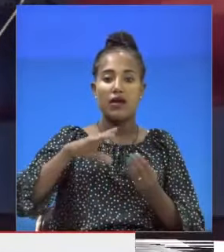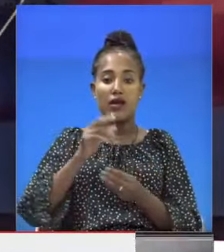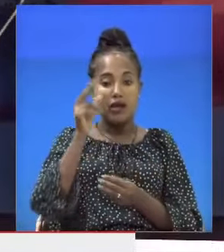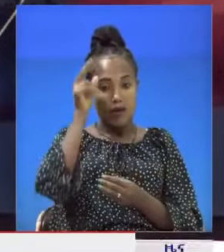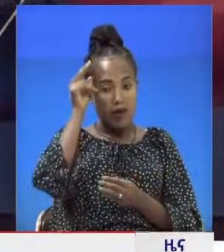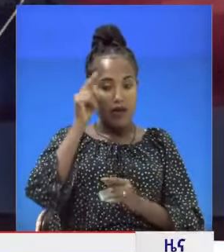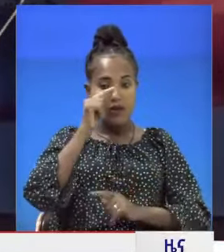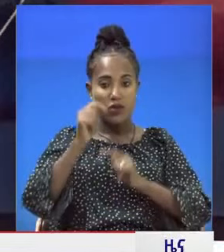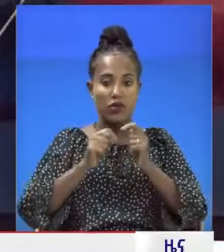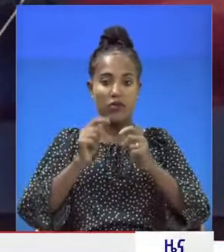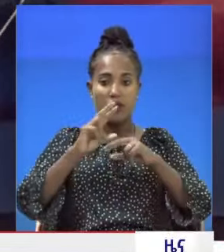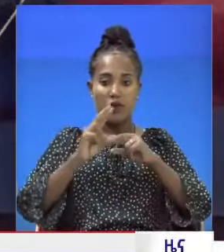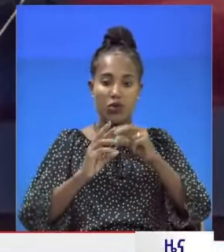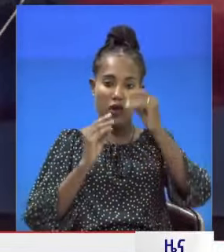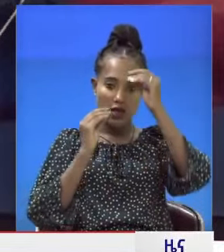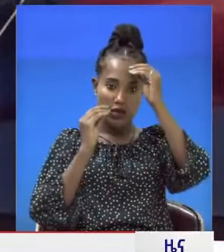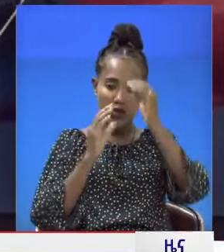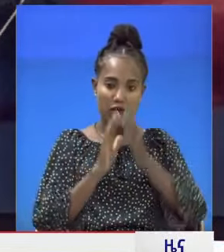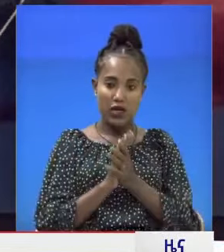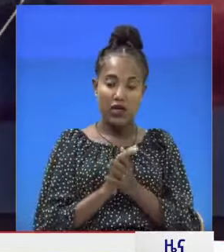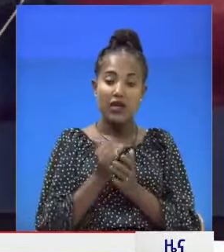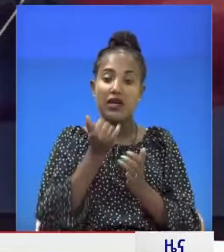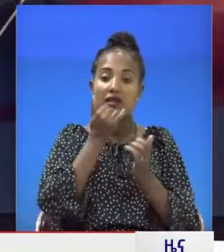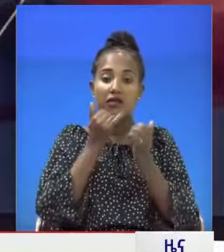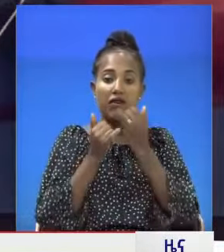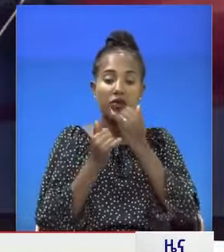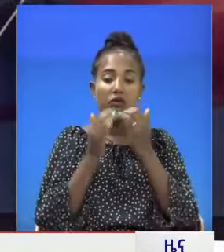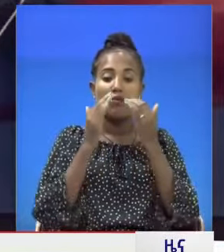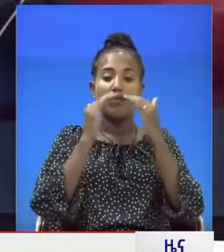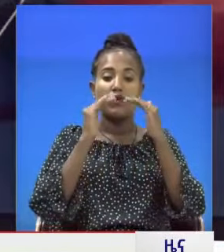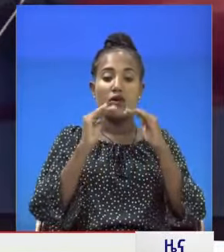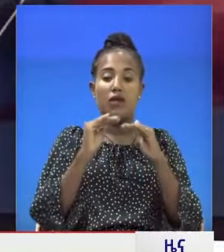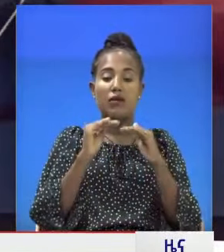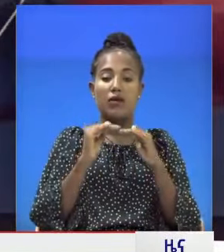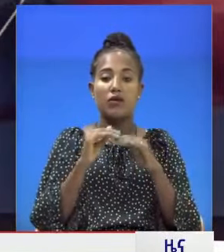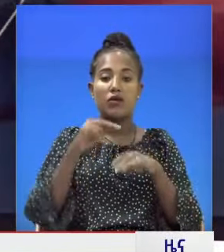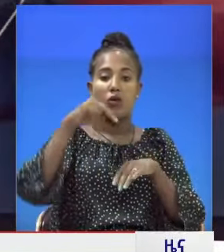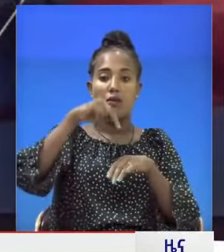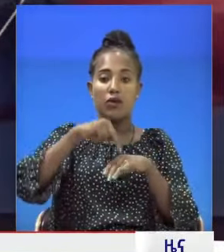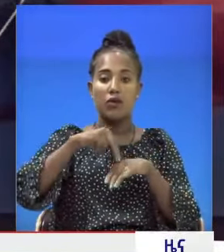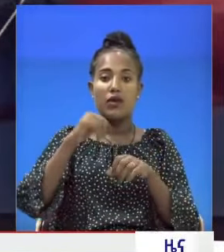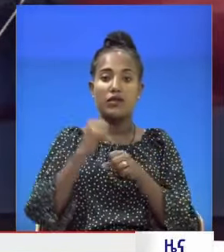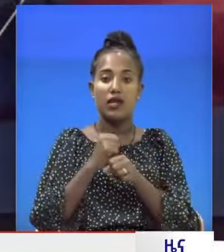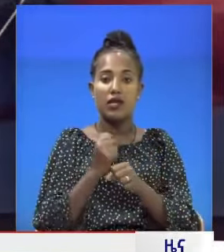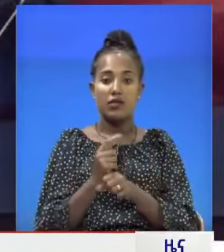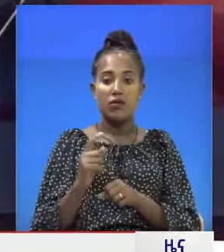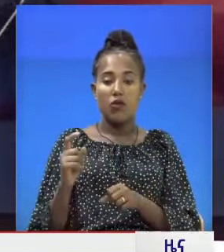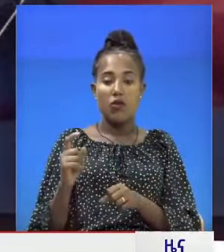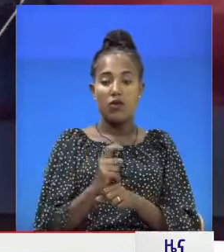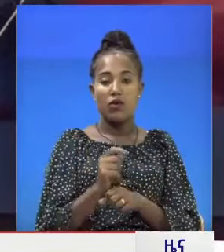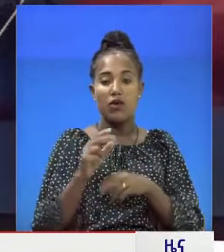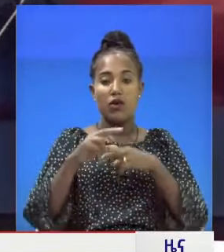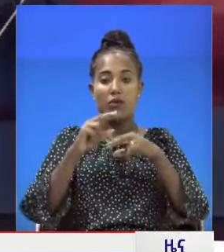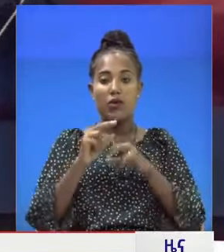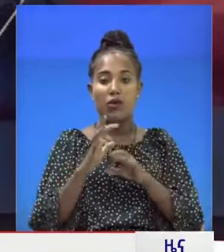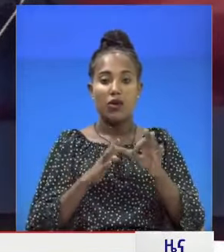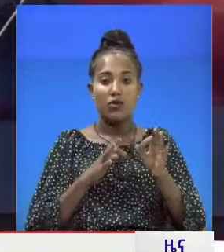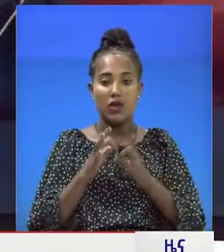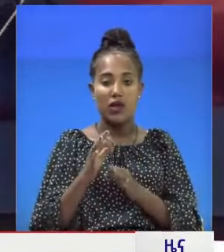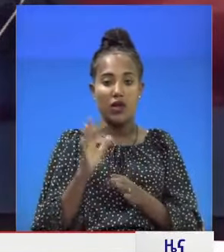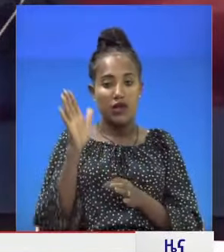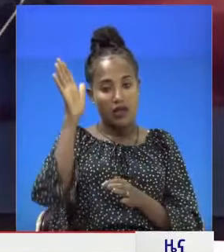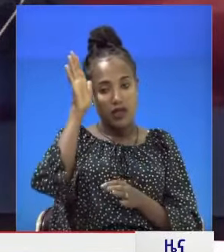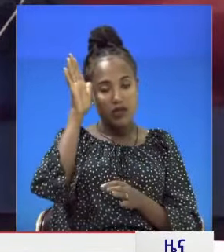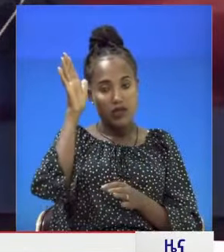ቱሪዝም ቢሮ አስታወቀ። የጥፋቱ ልኩን ለማወቅ ኮሚቴ ተቋቁሞ እየተሰራ ስለመሆኑም ቢሮ ገልጿል። ጌታቸው